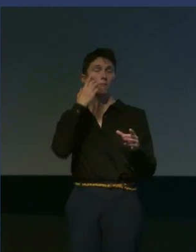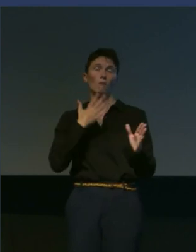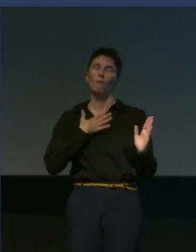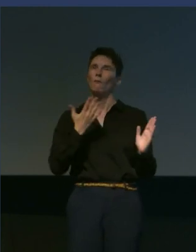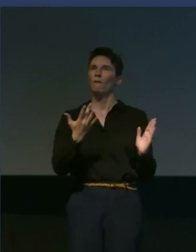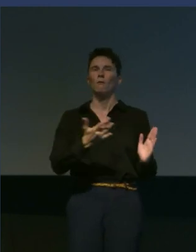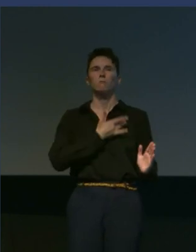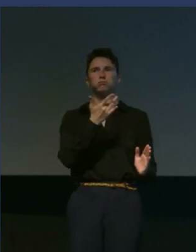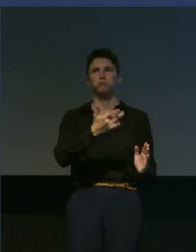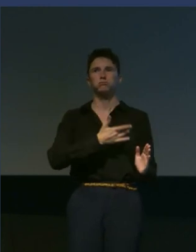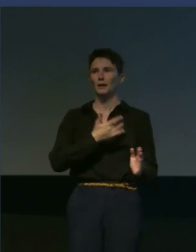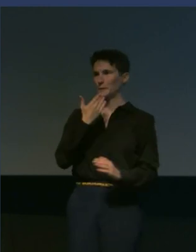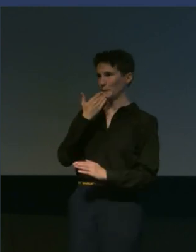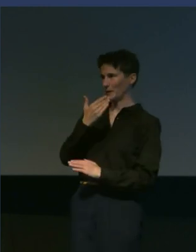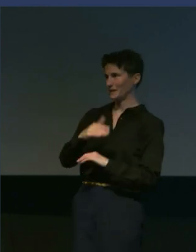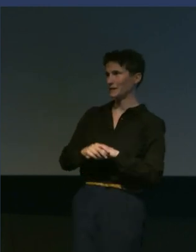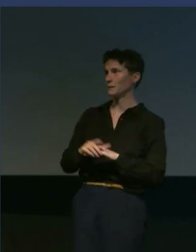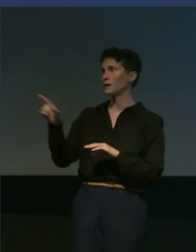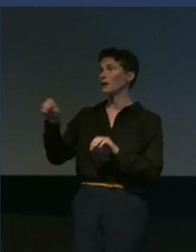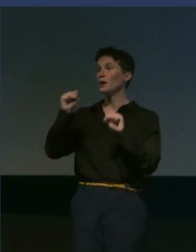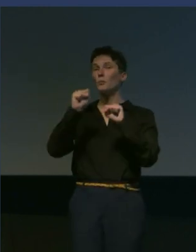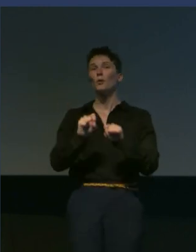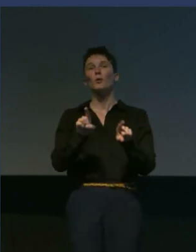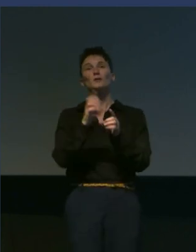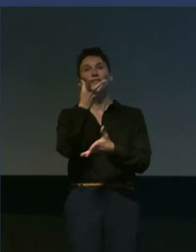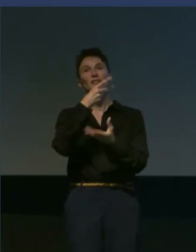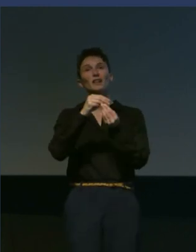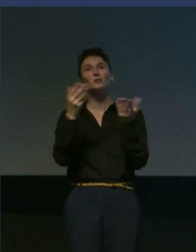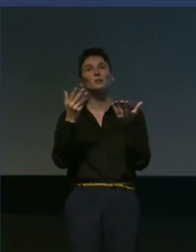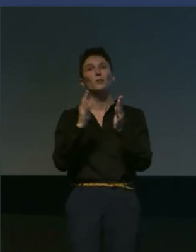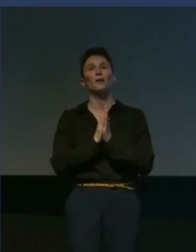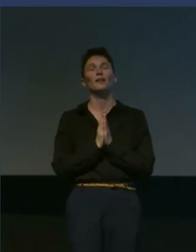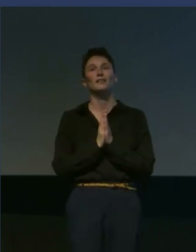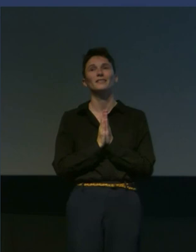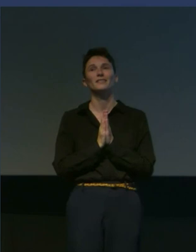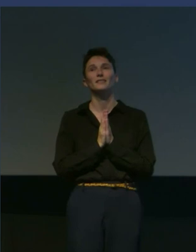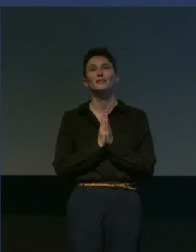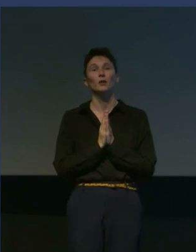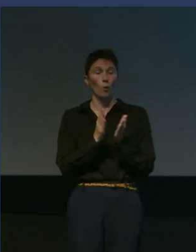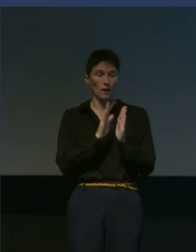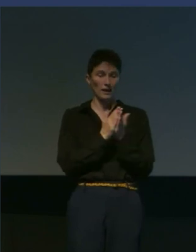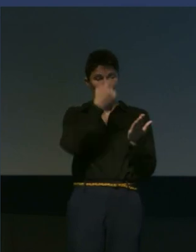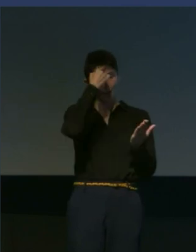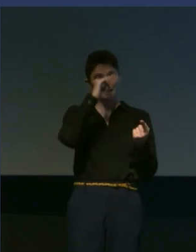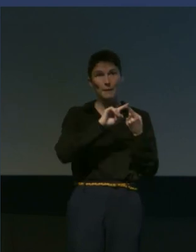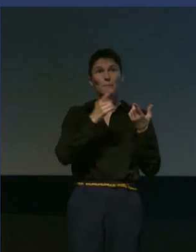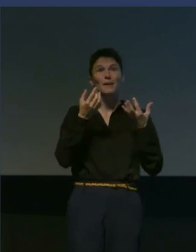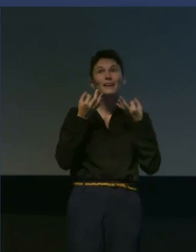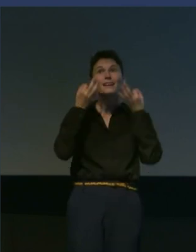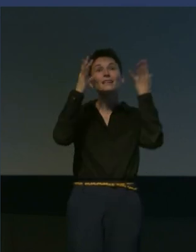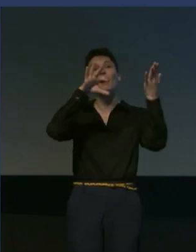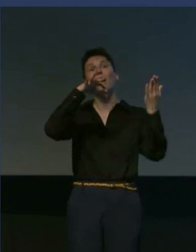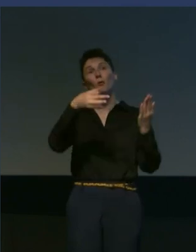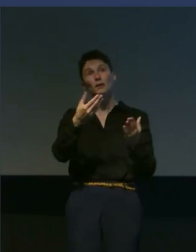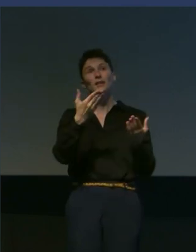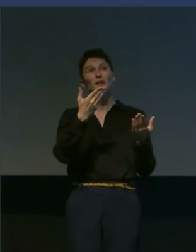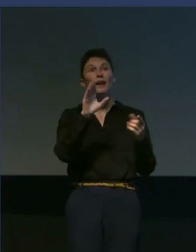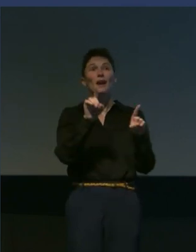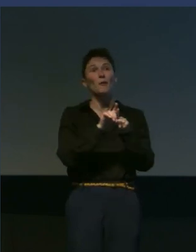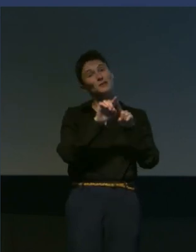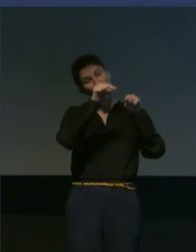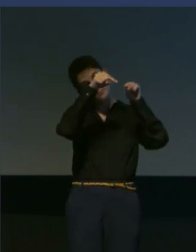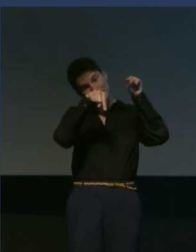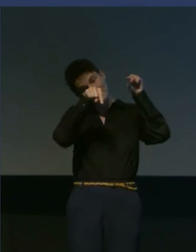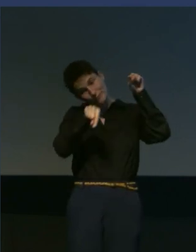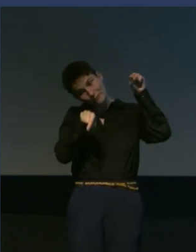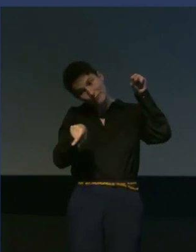the Merci. Et on peut le dire, en plus, il y a eu une autre sur le sang, enfin, sur le climat, mais finalement, il a fait des petits aussi sur